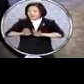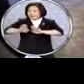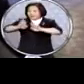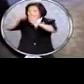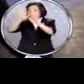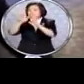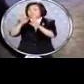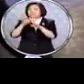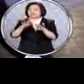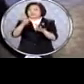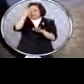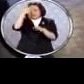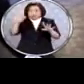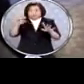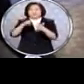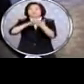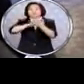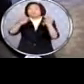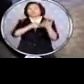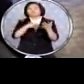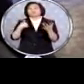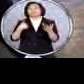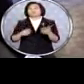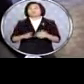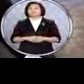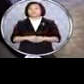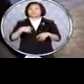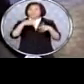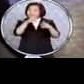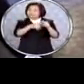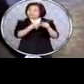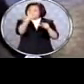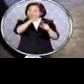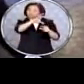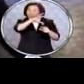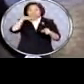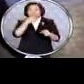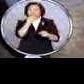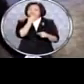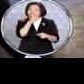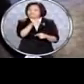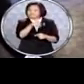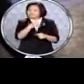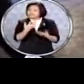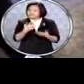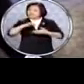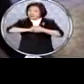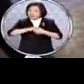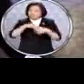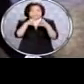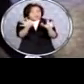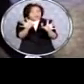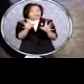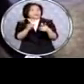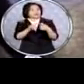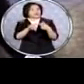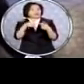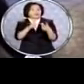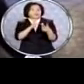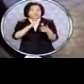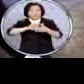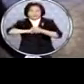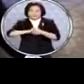所面临的问题。所以我对于中华电信的独占权的处理，是不是一定要把它拆解，是不是一